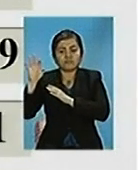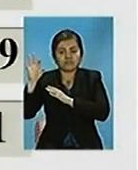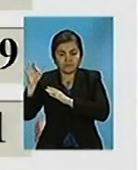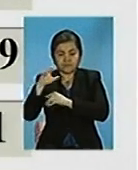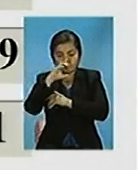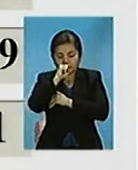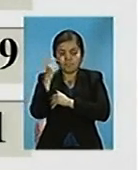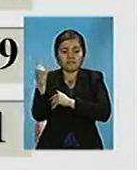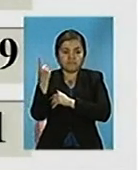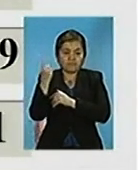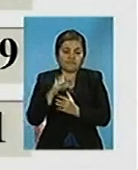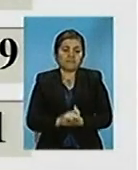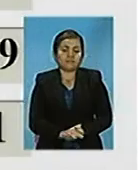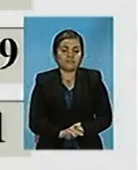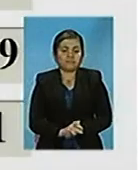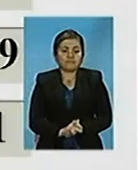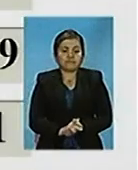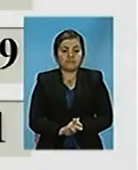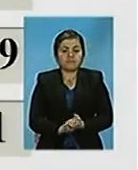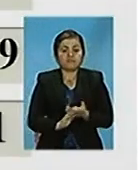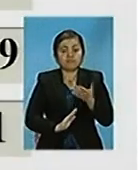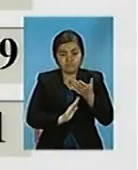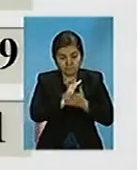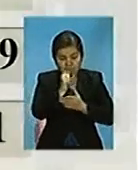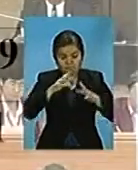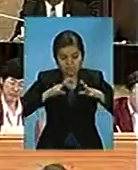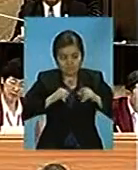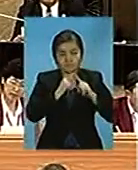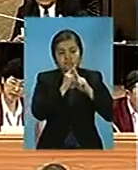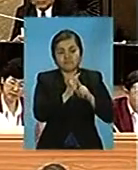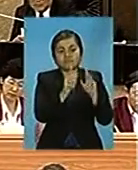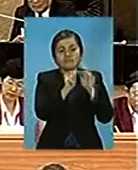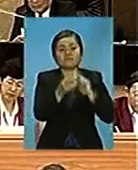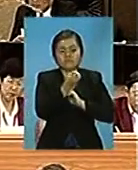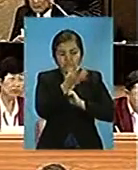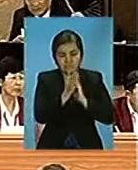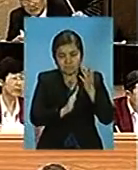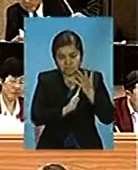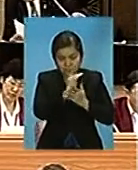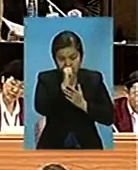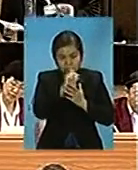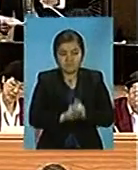ดออกเสียง1นะครับที่ประชุมเห็นด้วยกับคณะกรรมการเสียงข้างมากนะครับต่อไปเป็น